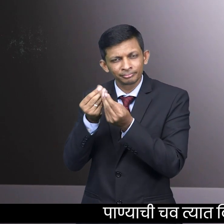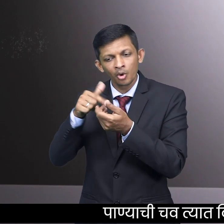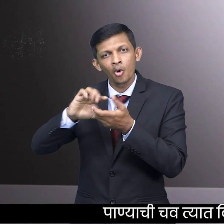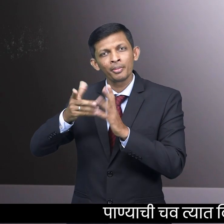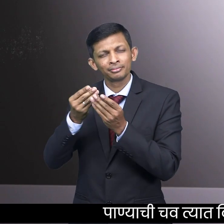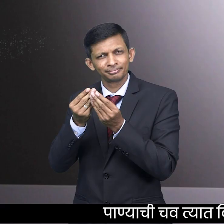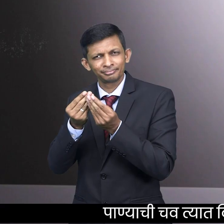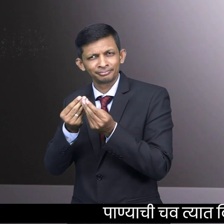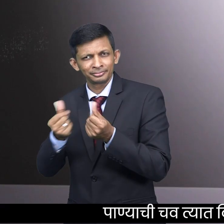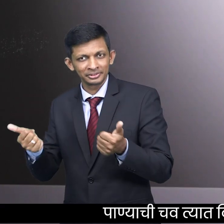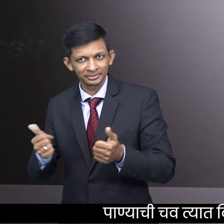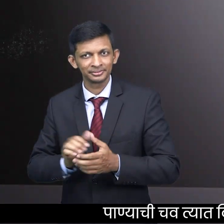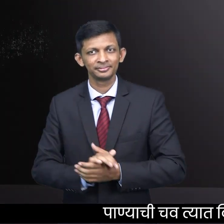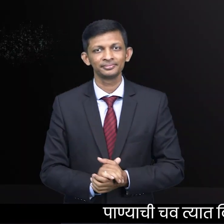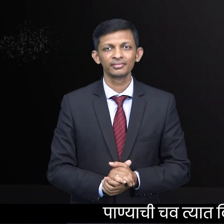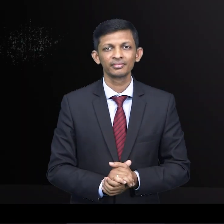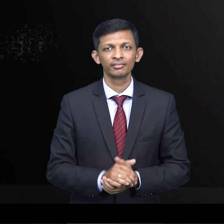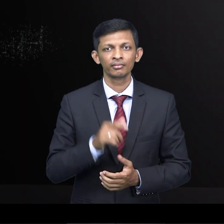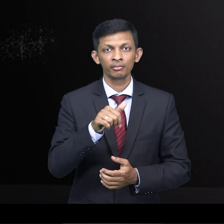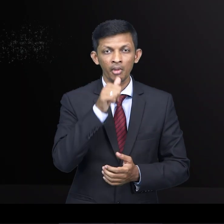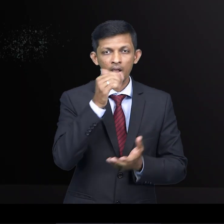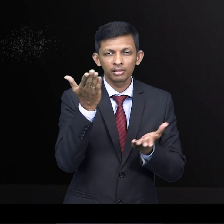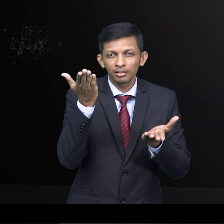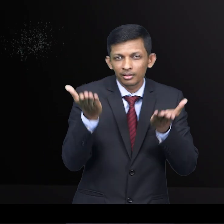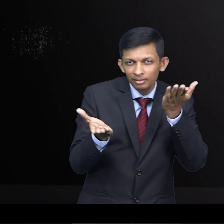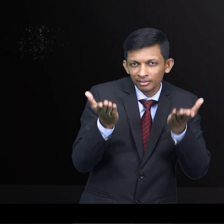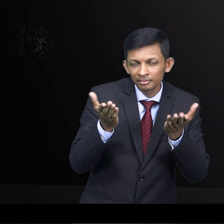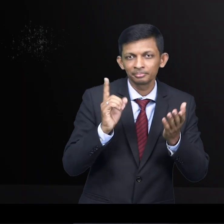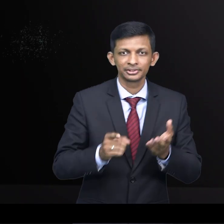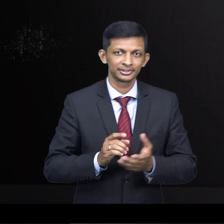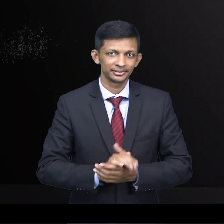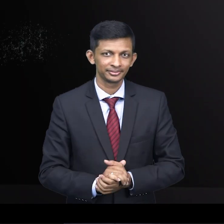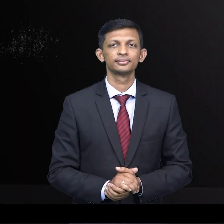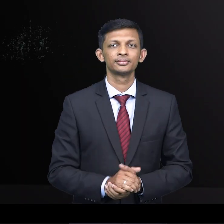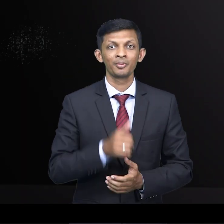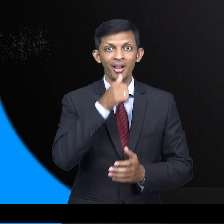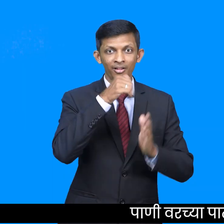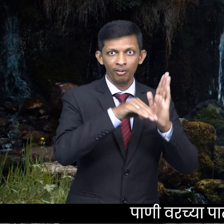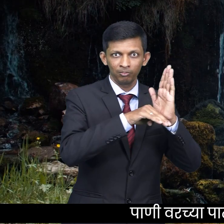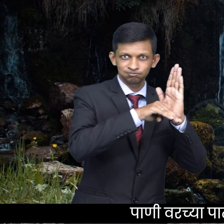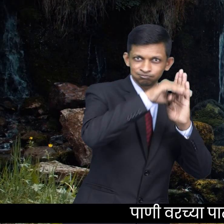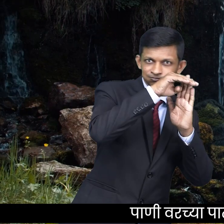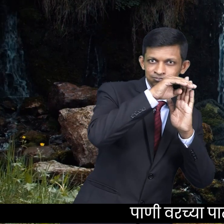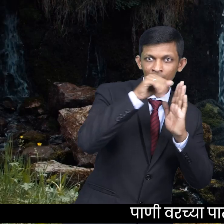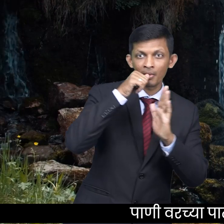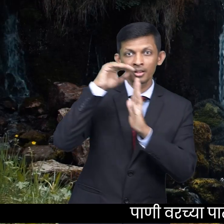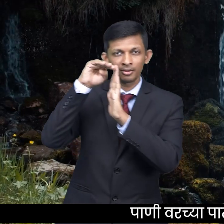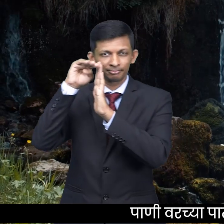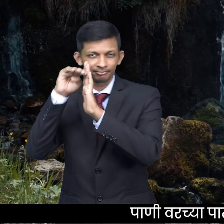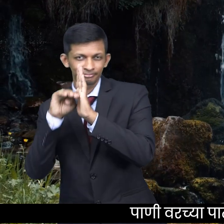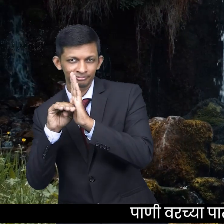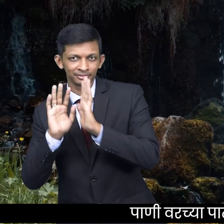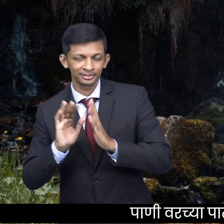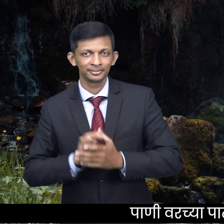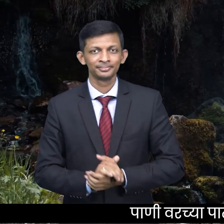येते. पाण्याला वजन असते. पाणी वरच्या